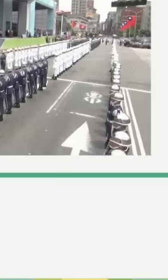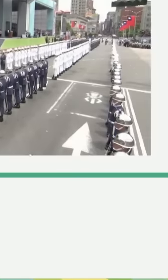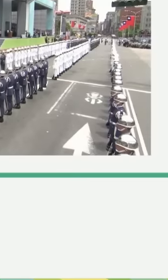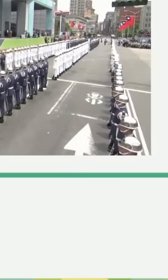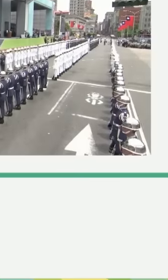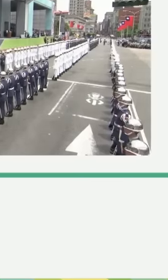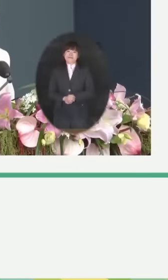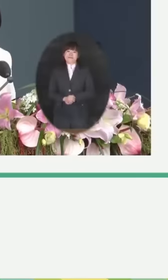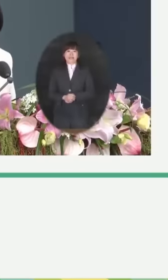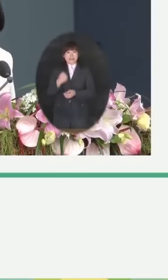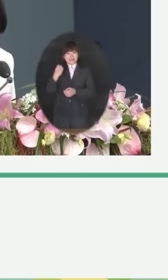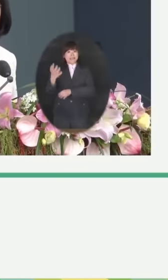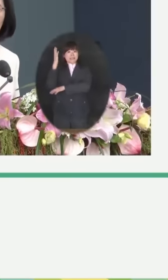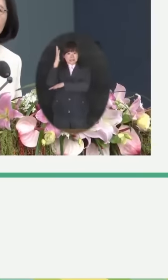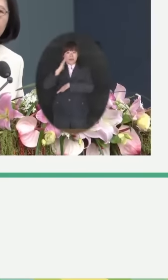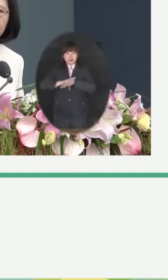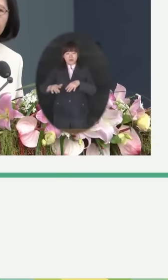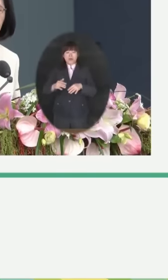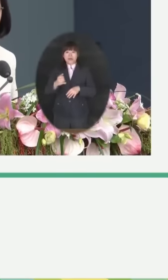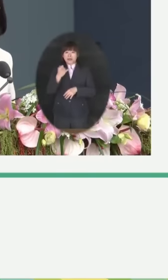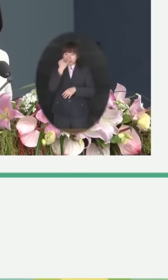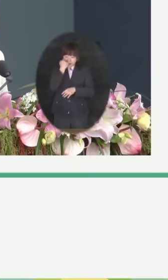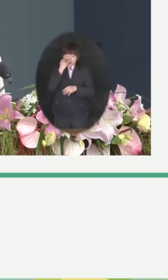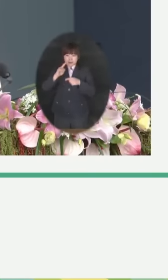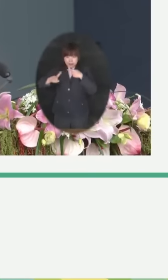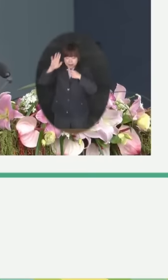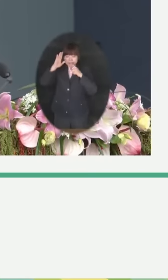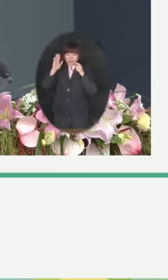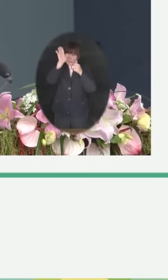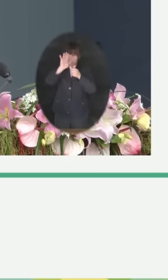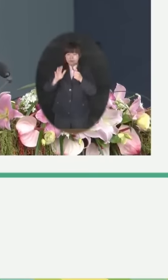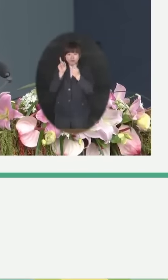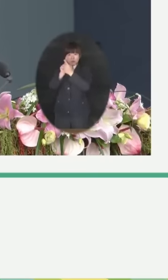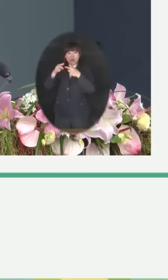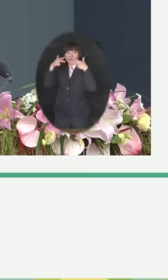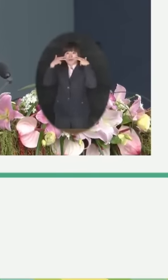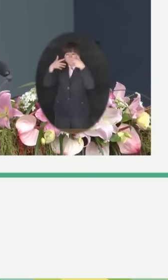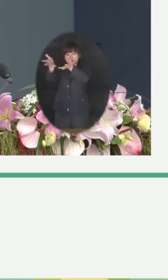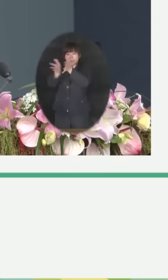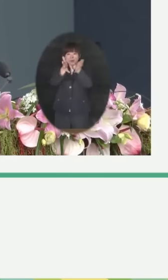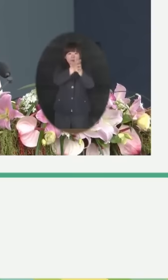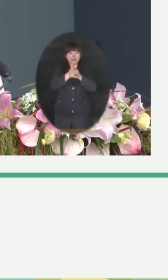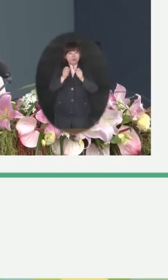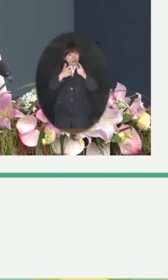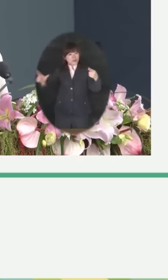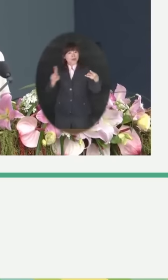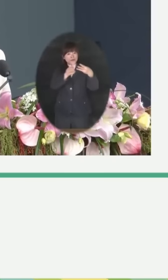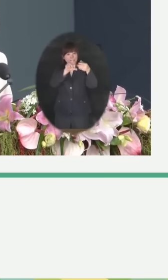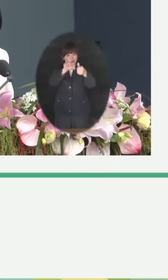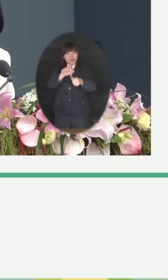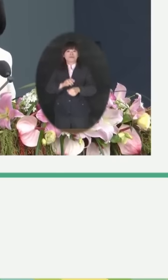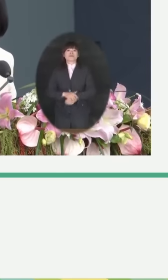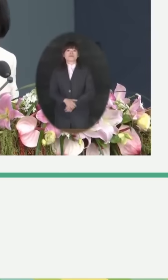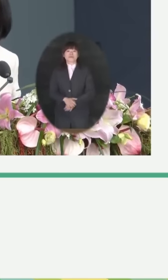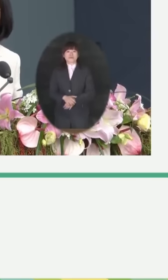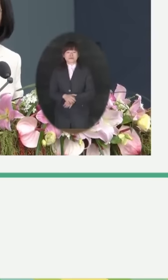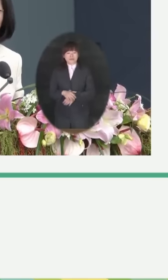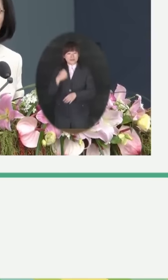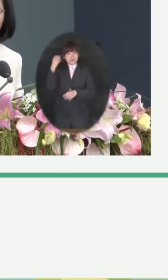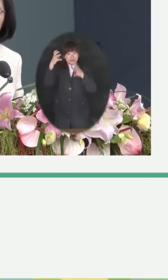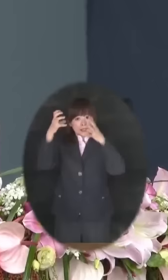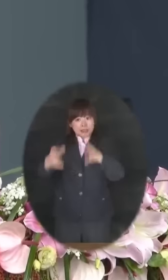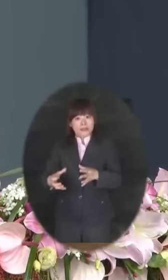我们不敢忘记，新政府会用道歉的态度来面对原住民族相关的议题，重